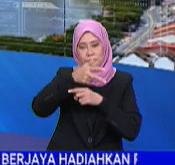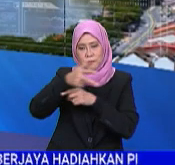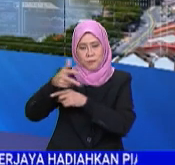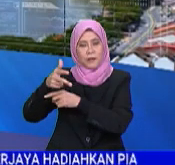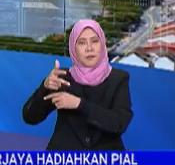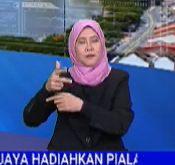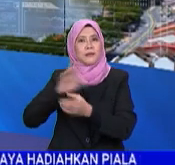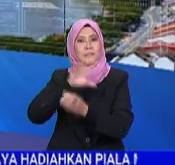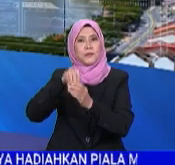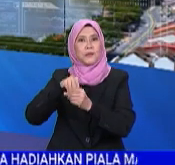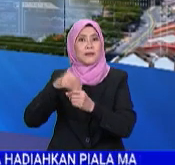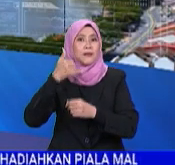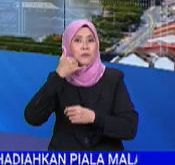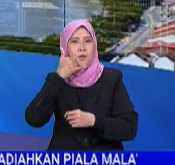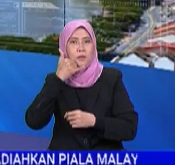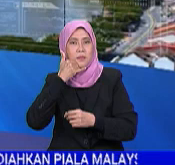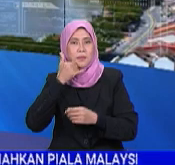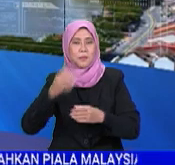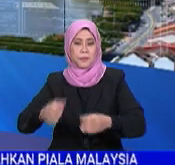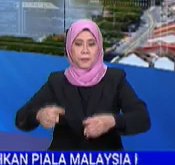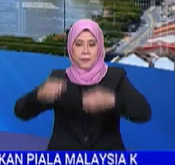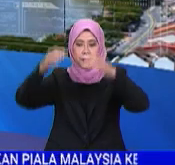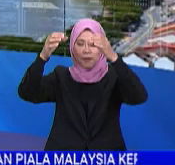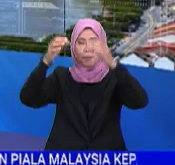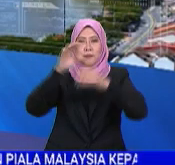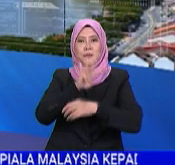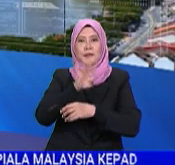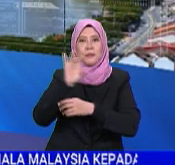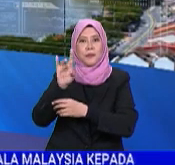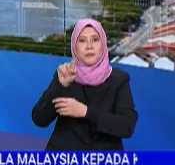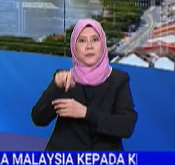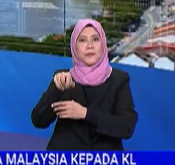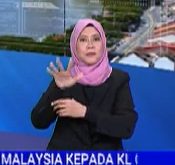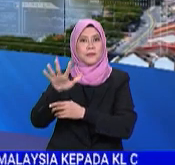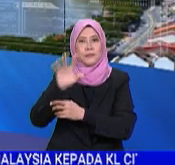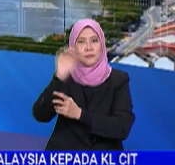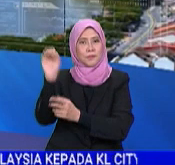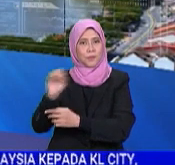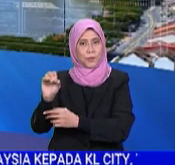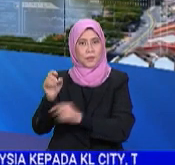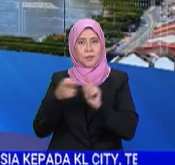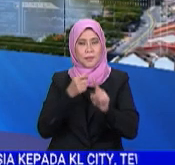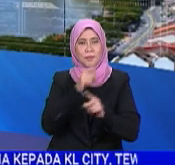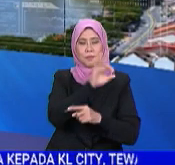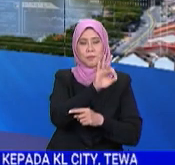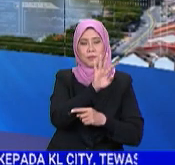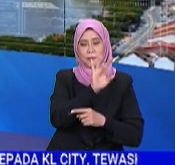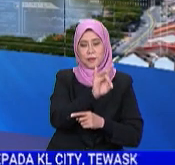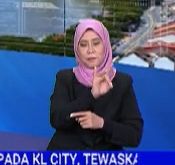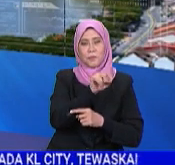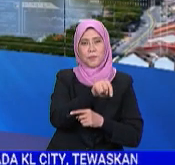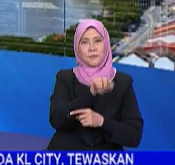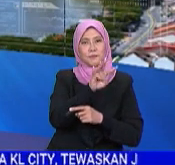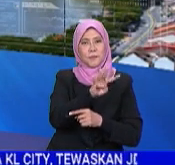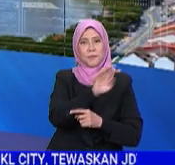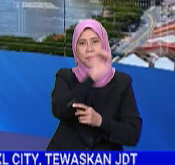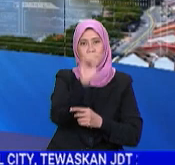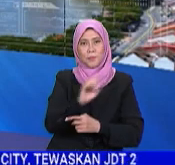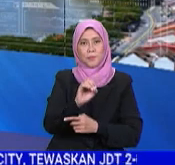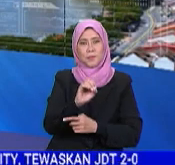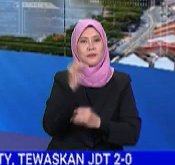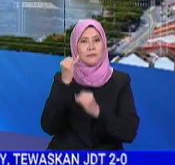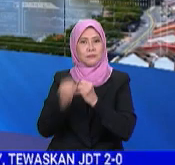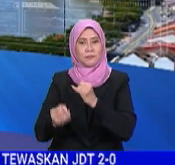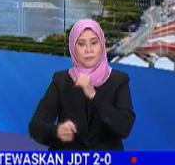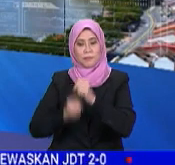telekomunikasi yang efisien daripada 48 perbulan 500 kepada 9844 ratus pada